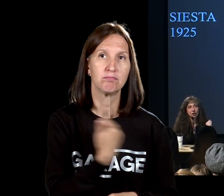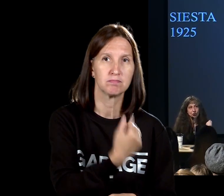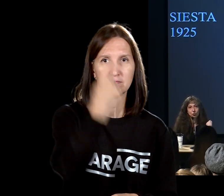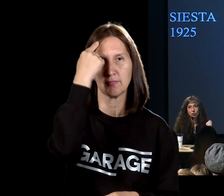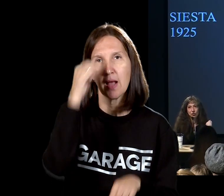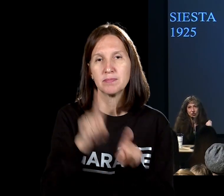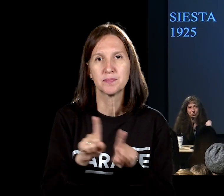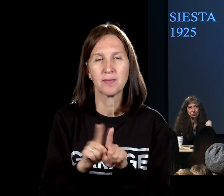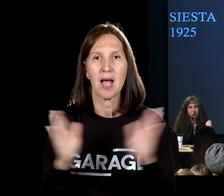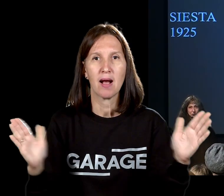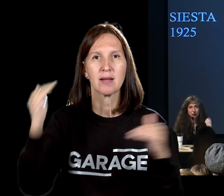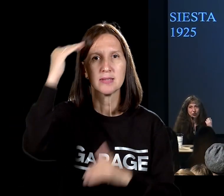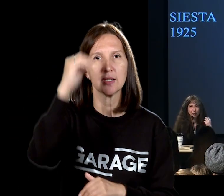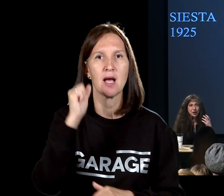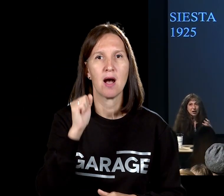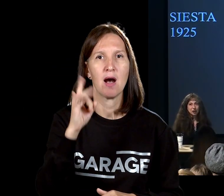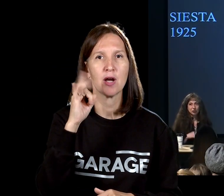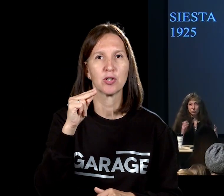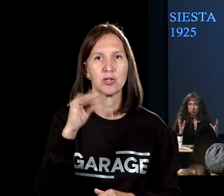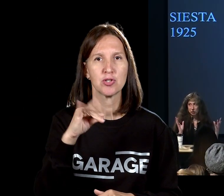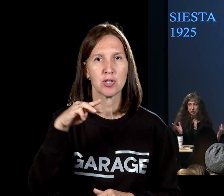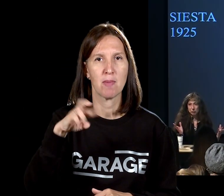странно, картины Арчимбольда, да, вот эти удивительные